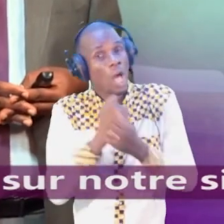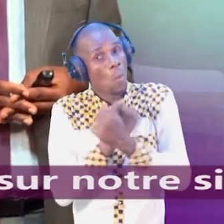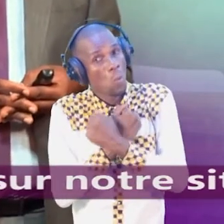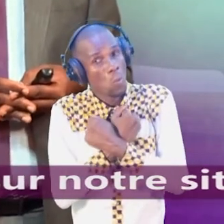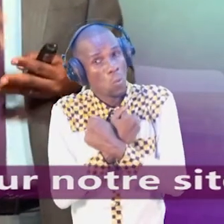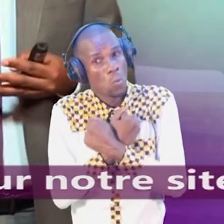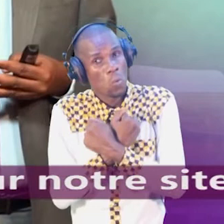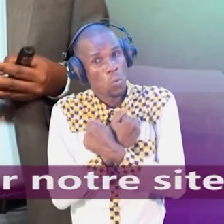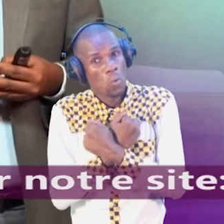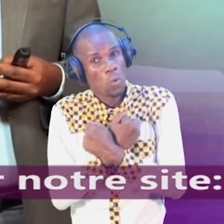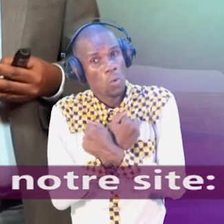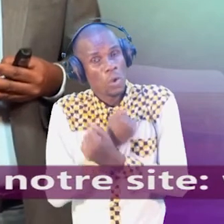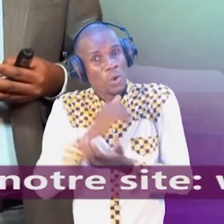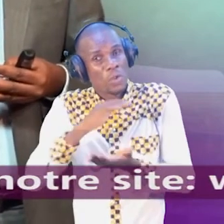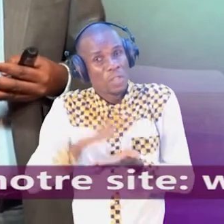Nzambe